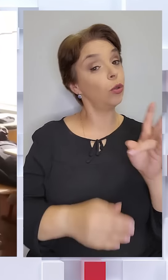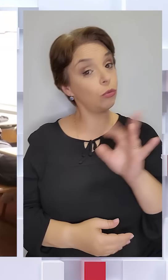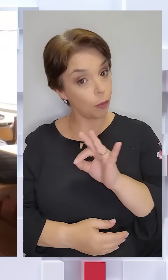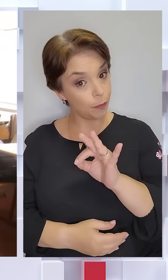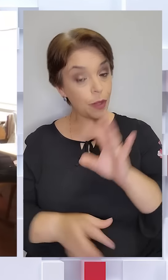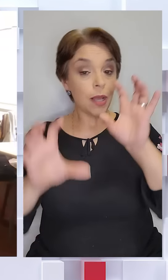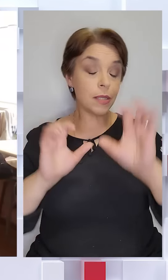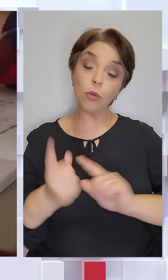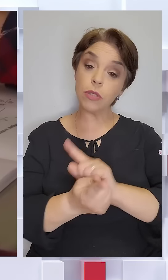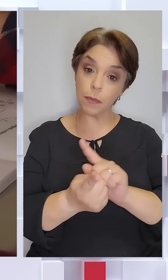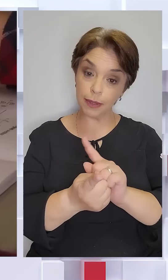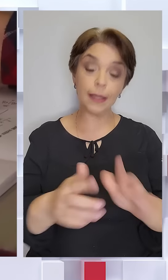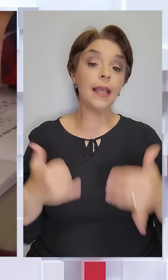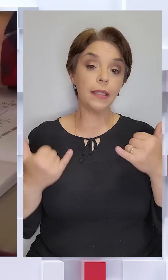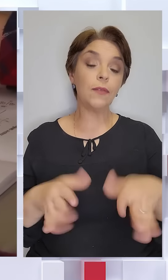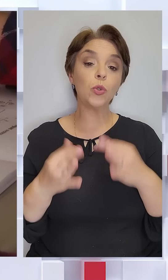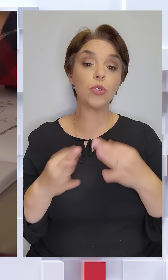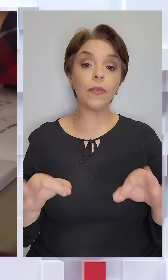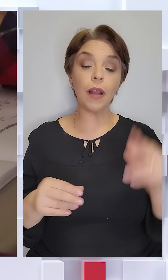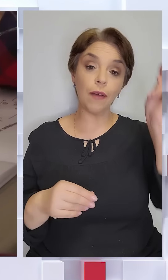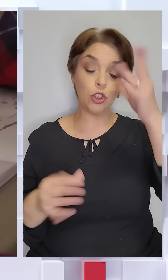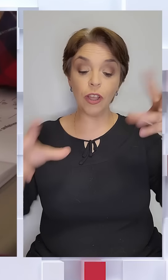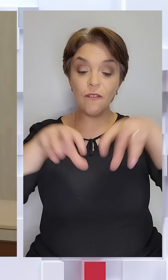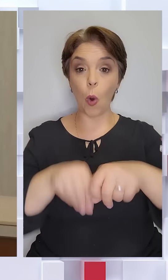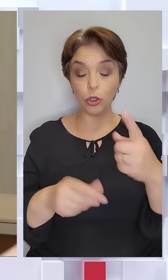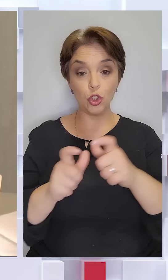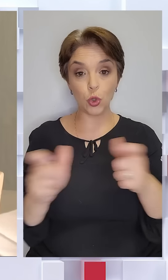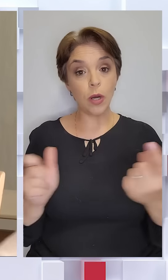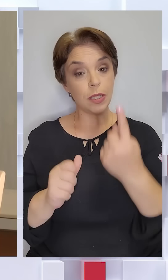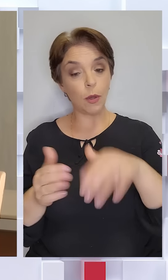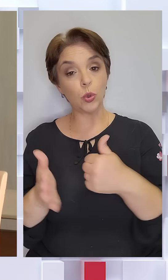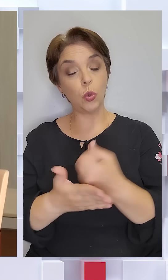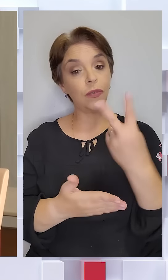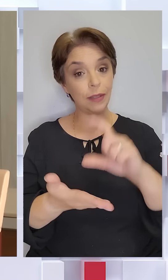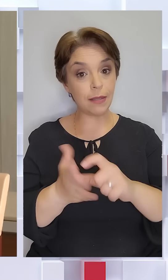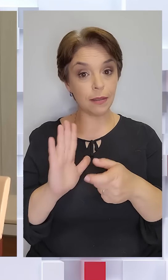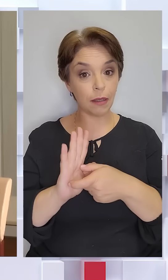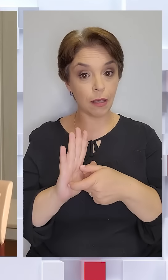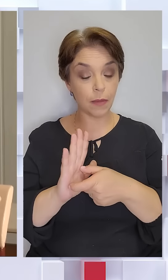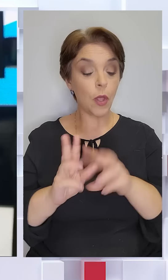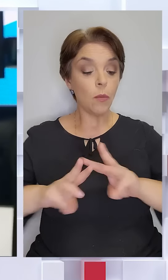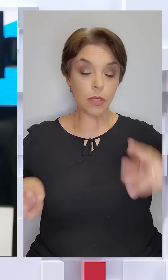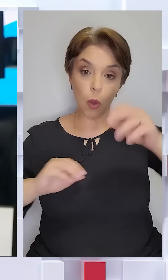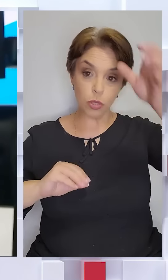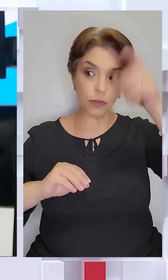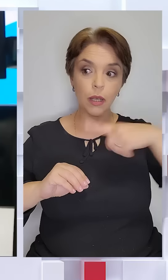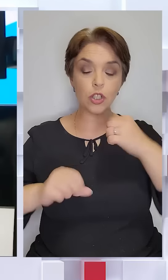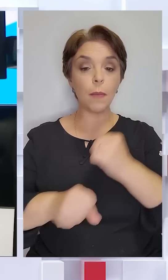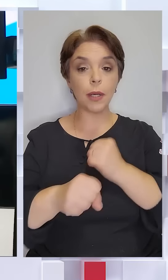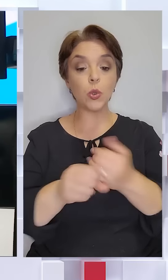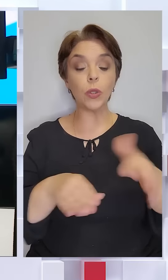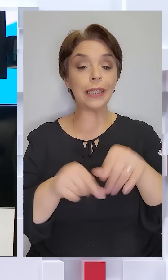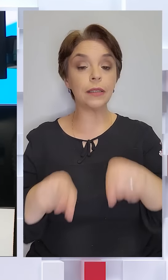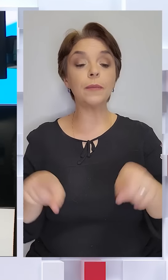Однак закон змінили, і нині він дозволяє вчити в одній школі з 1 по 12 класи. У Міністерстві освіти, кажуть, працюють